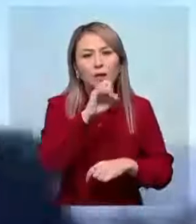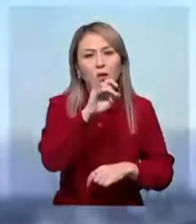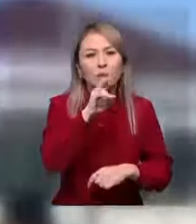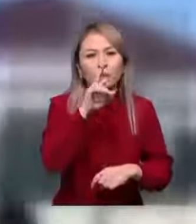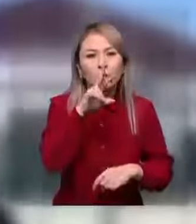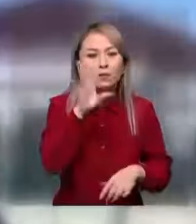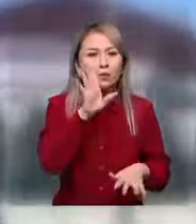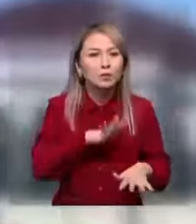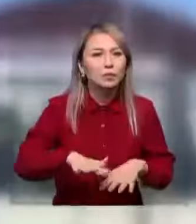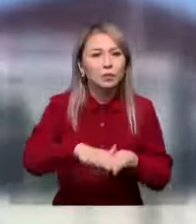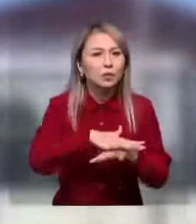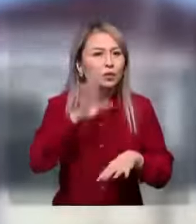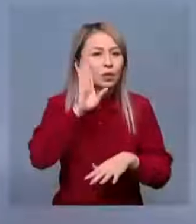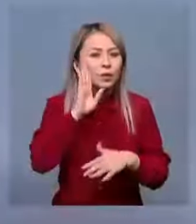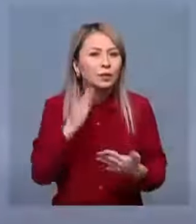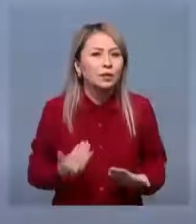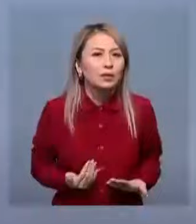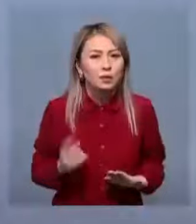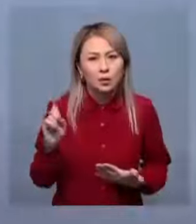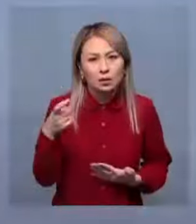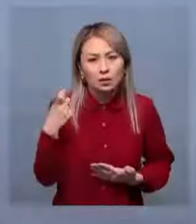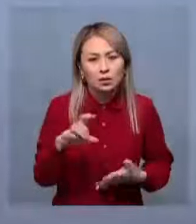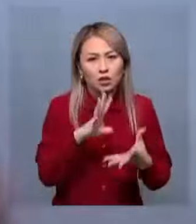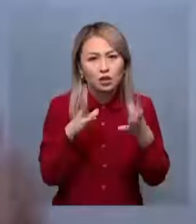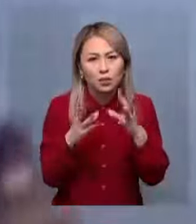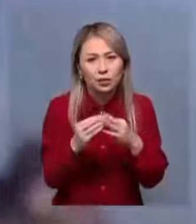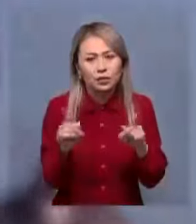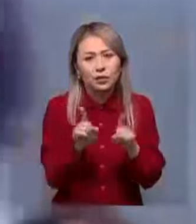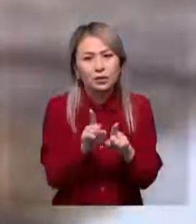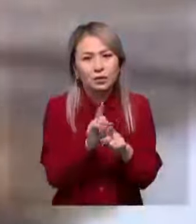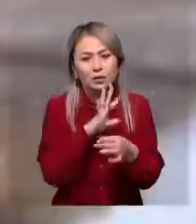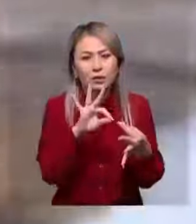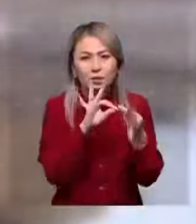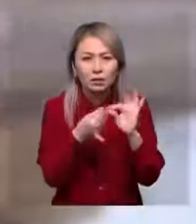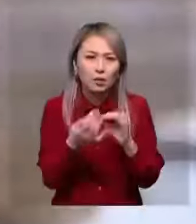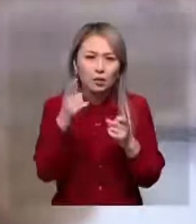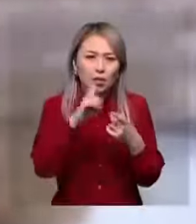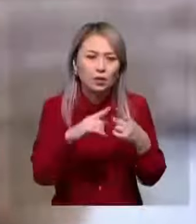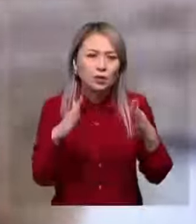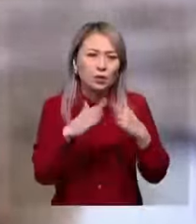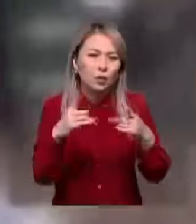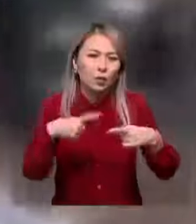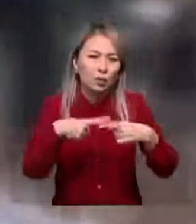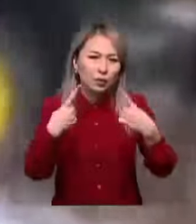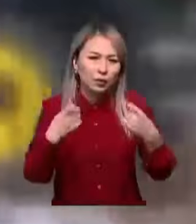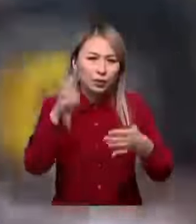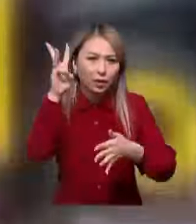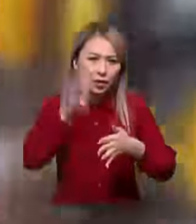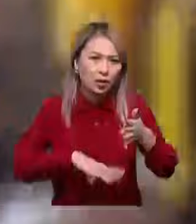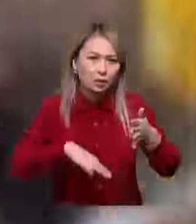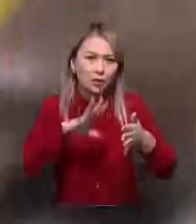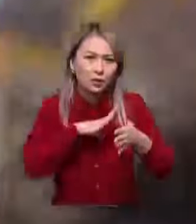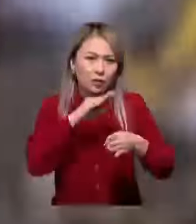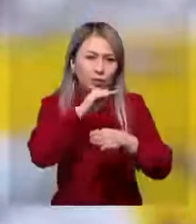тексеріс Қаракөл көліне төгілген судың құрамындағы химиялық заттардың шамадан тыс екенін анықтады. Осыған байланысты қонақ үй